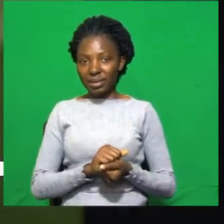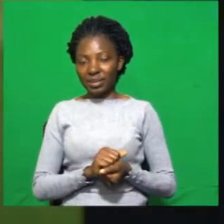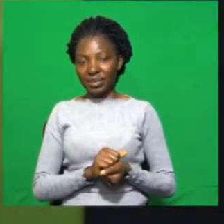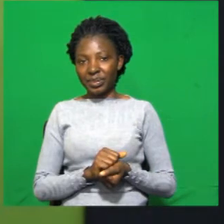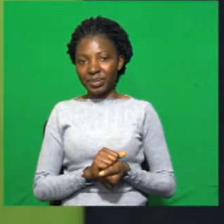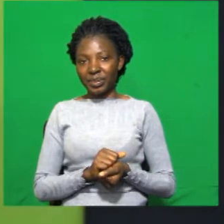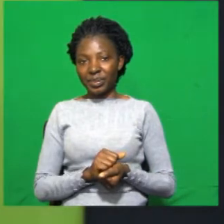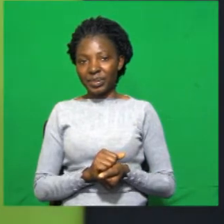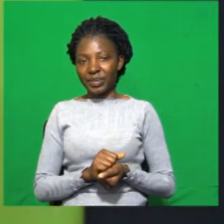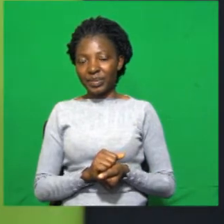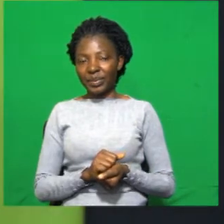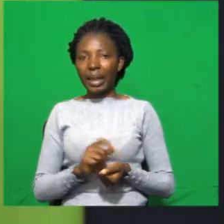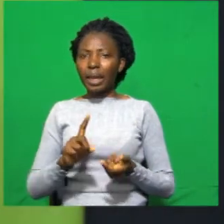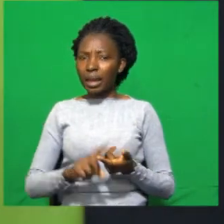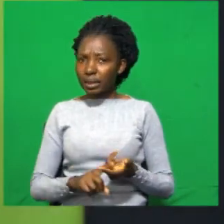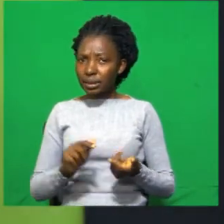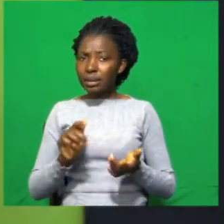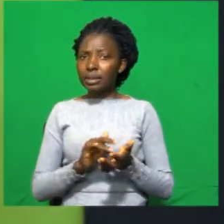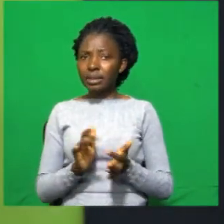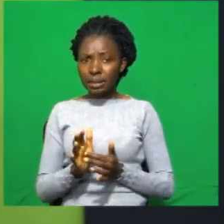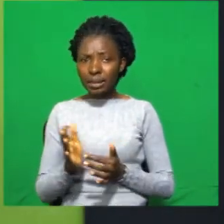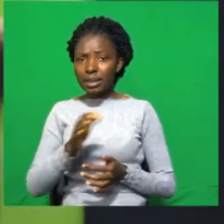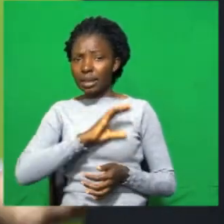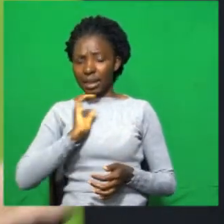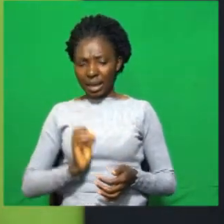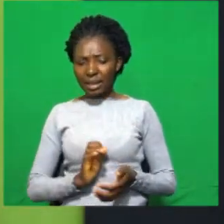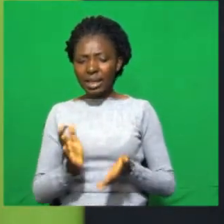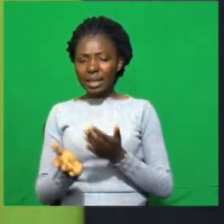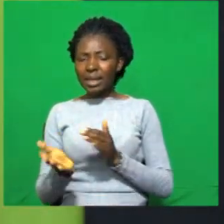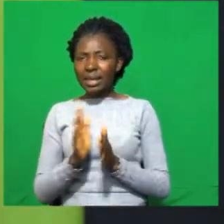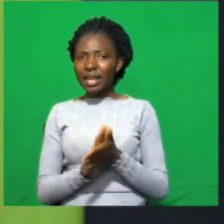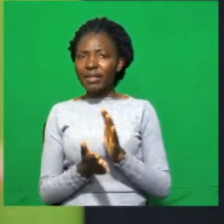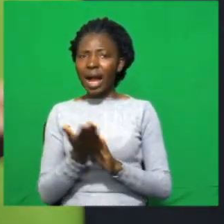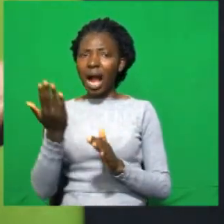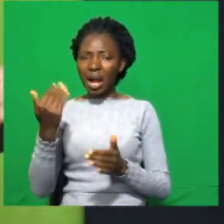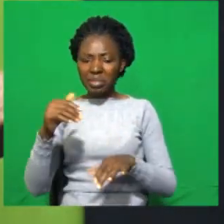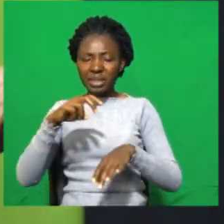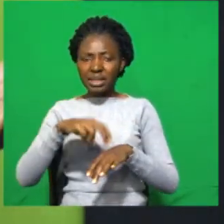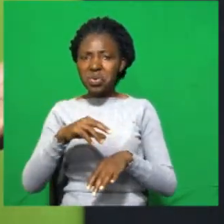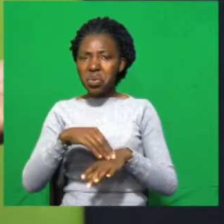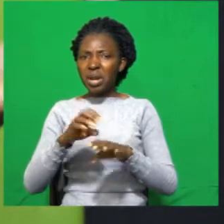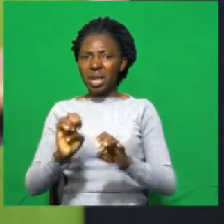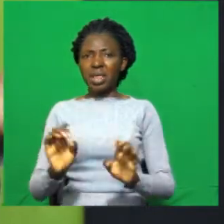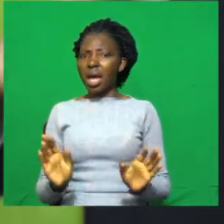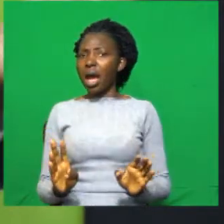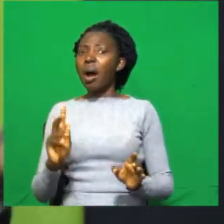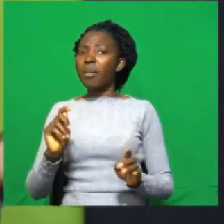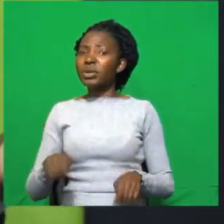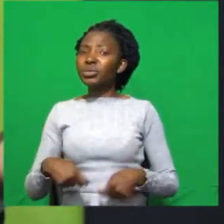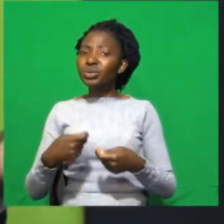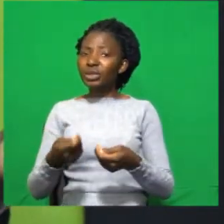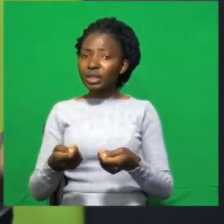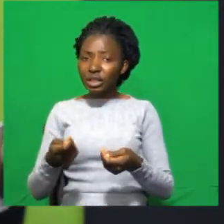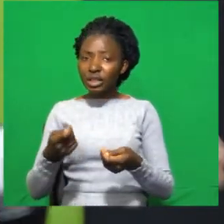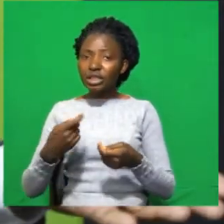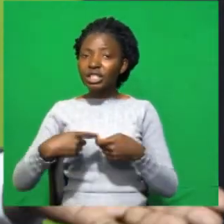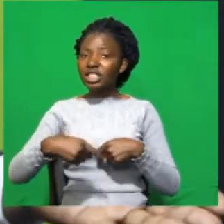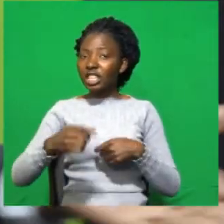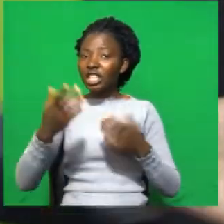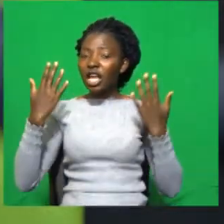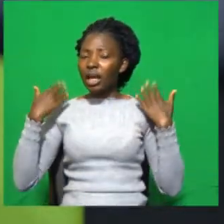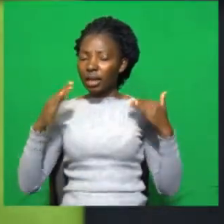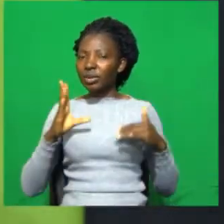rutivi. Jesu Kristu haasi kuzoskotsika pano pasi pasi. Achabva atuma ngirozi dzake kuti